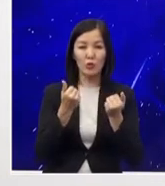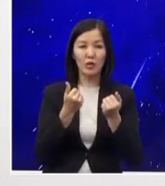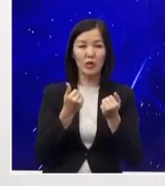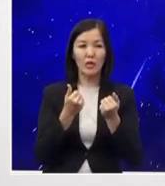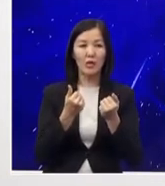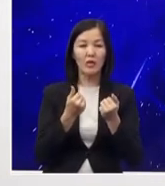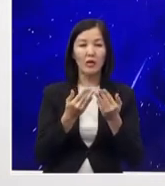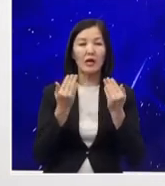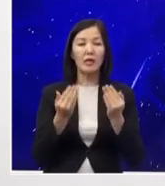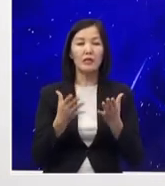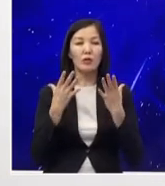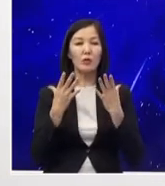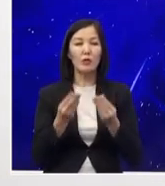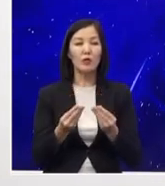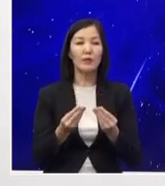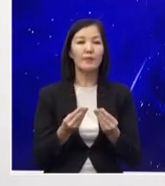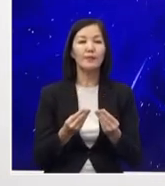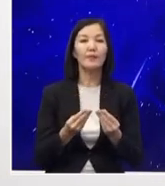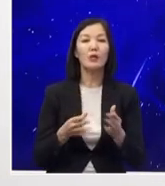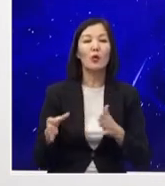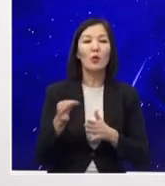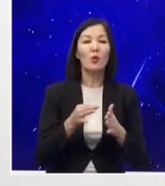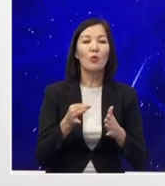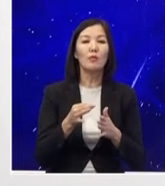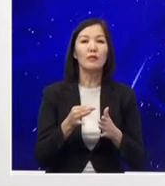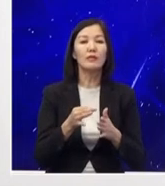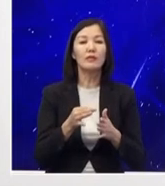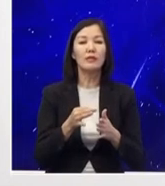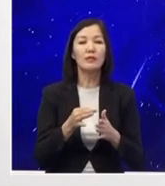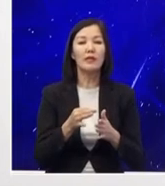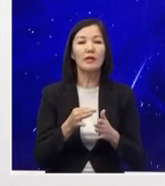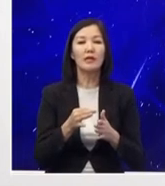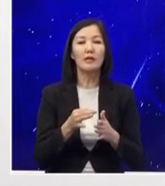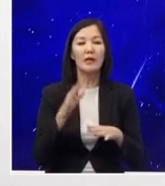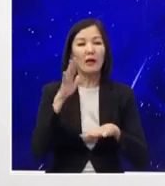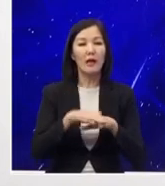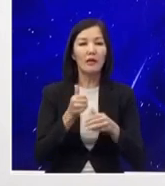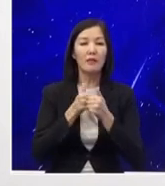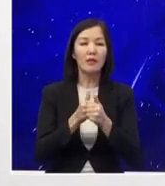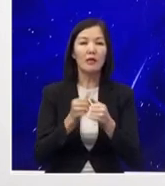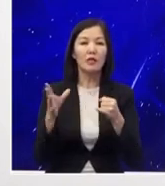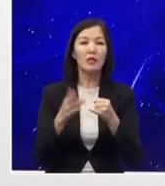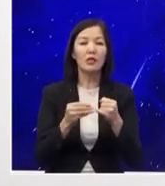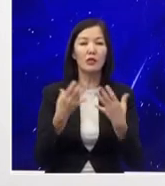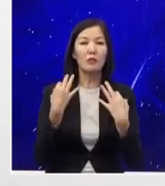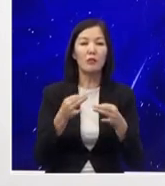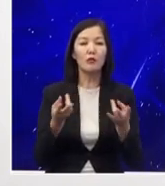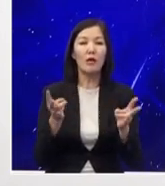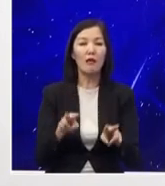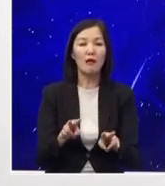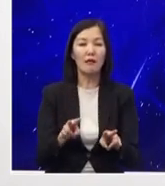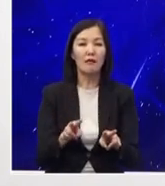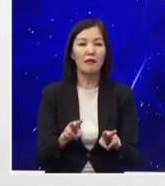бұл тарапта қазіргі кезде біз облыс әкімінің орынбасары Серік Мүлішке бұл бағытта жерлердің пайдаланылмай жатқан жерлерді қайта